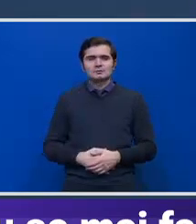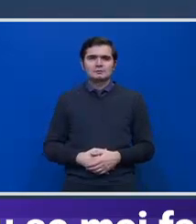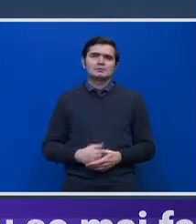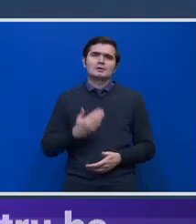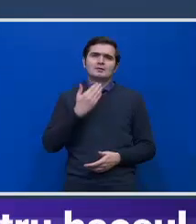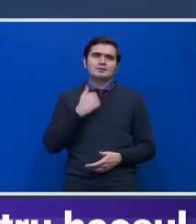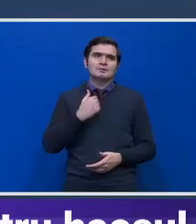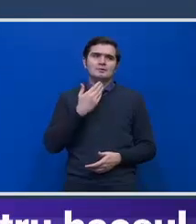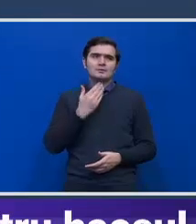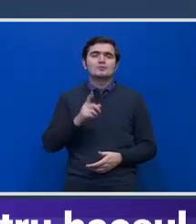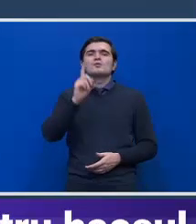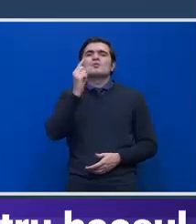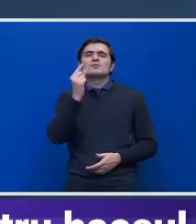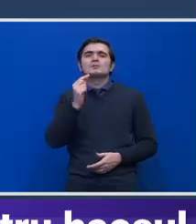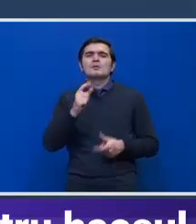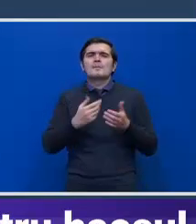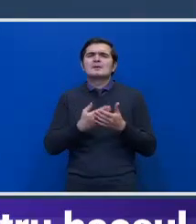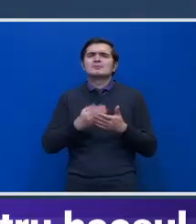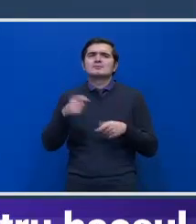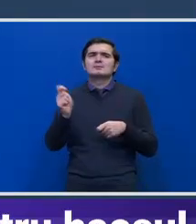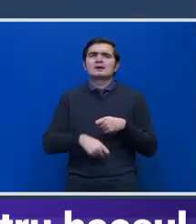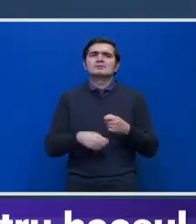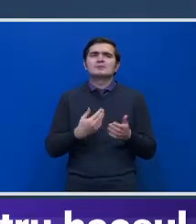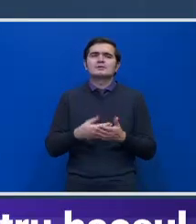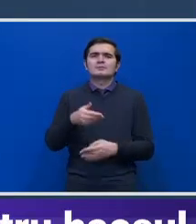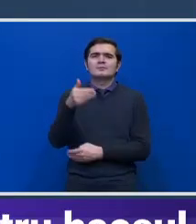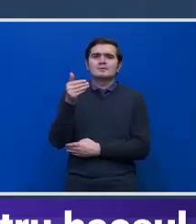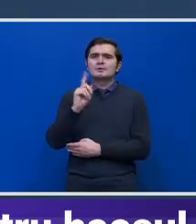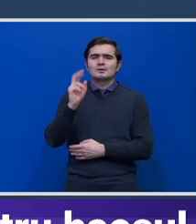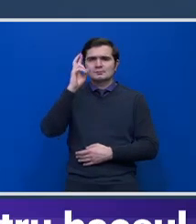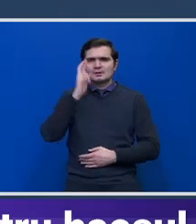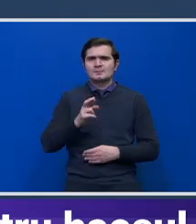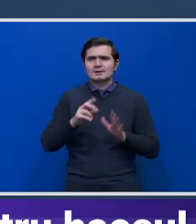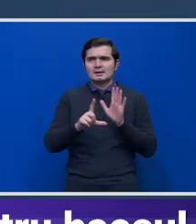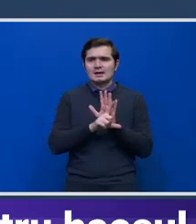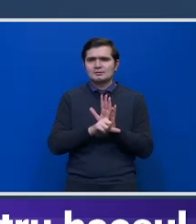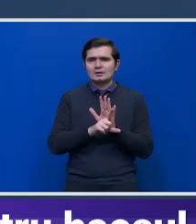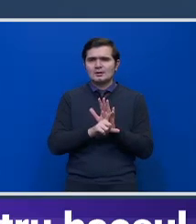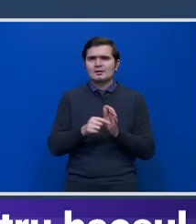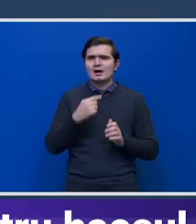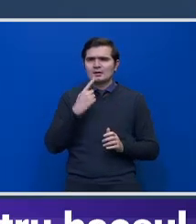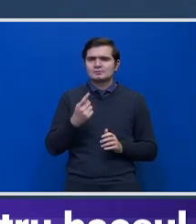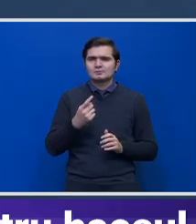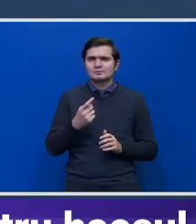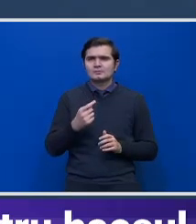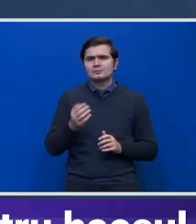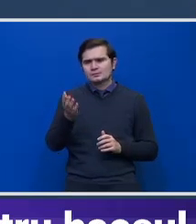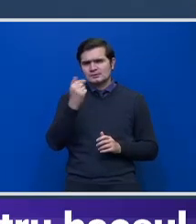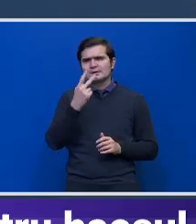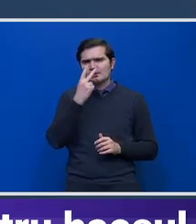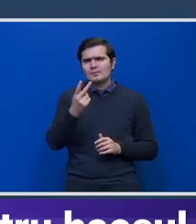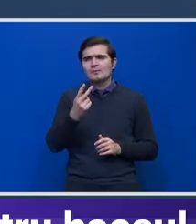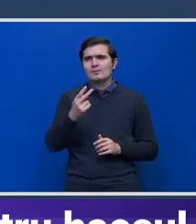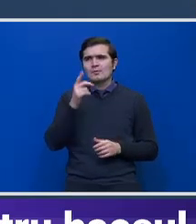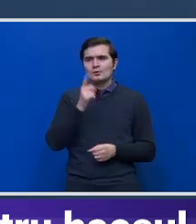Vă mulțumesc. Dacă se poate precizare pentru sancțiunile pentru companiile care n-au respectat legea, se punea problema la un moment dat de parte. Haideți să vedem ordonanța care